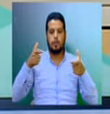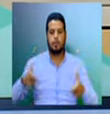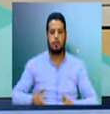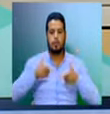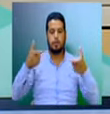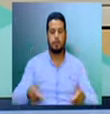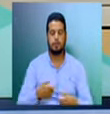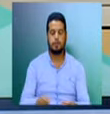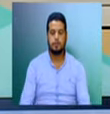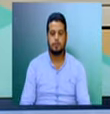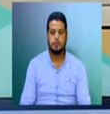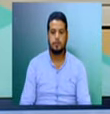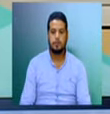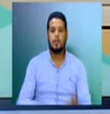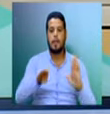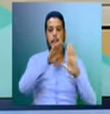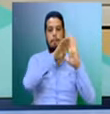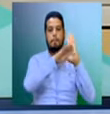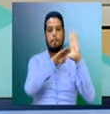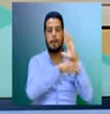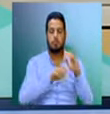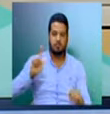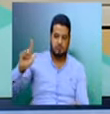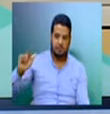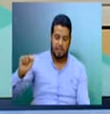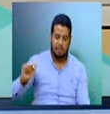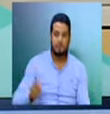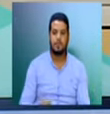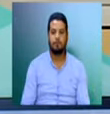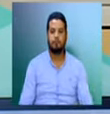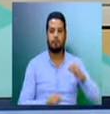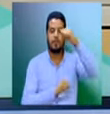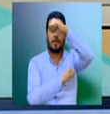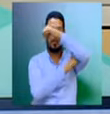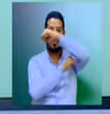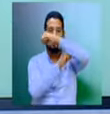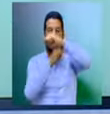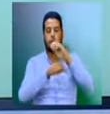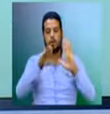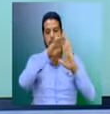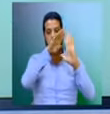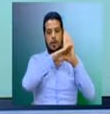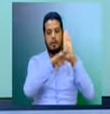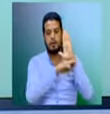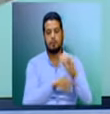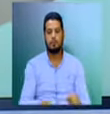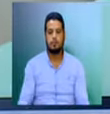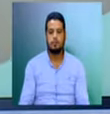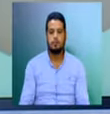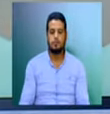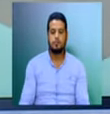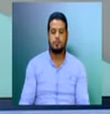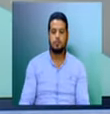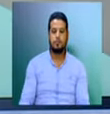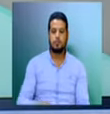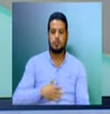وضعنا ضمن برنامج فرصة مجموعة من القواعد ومجموعة من البرامج التي من خلالها نطمح إلى